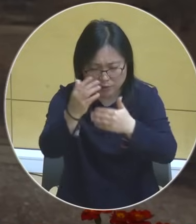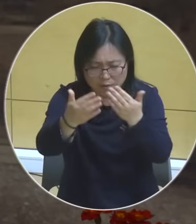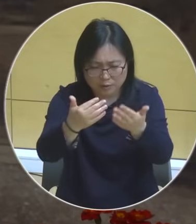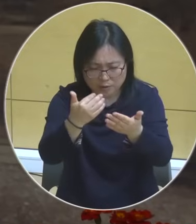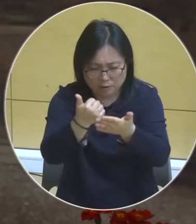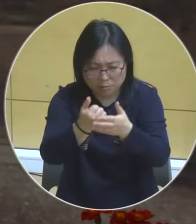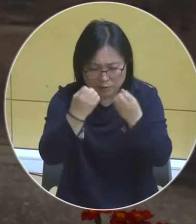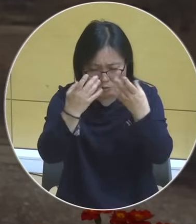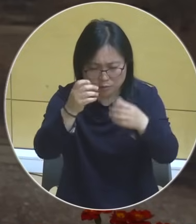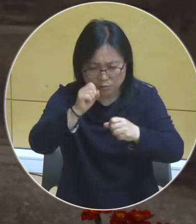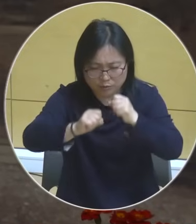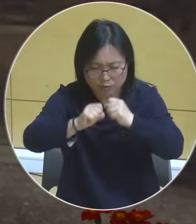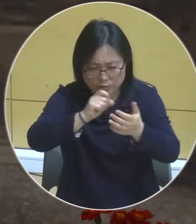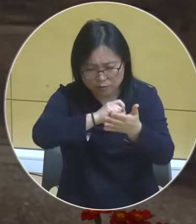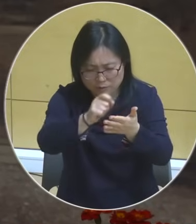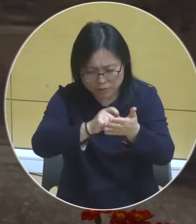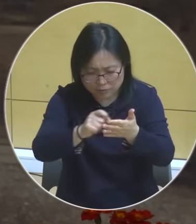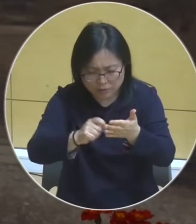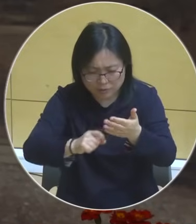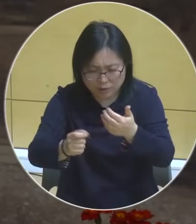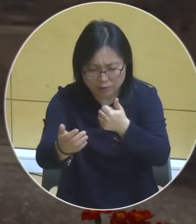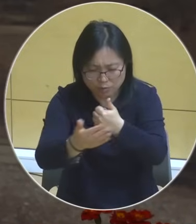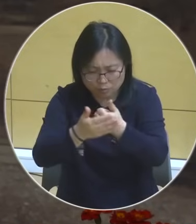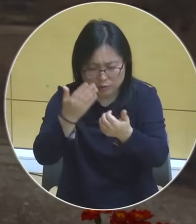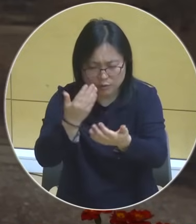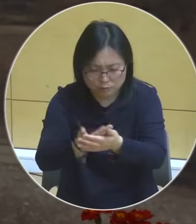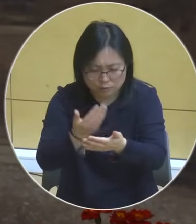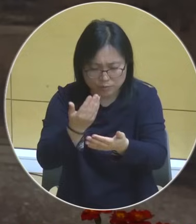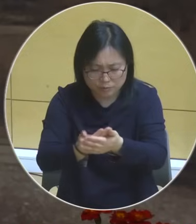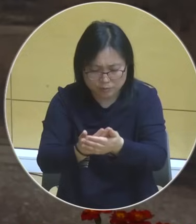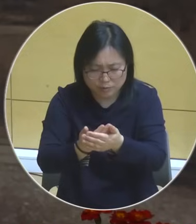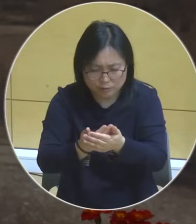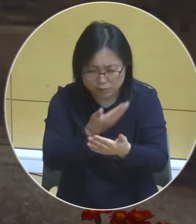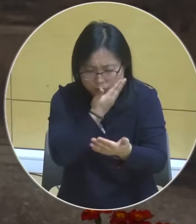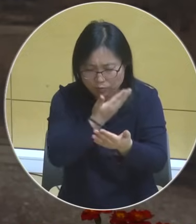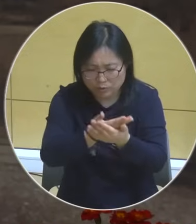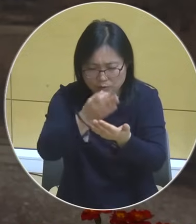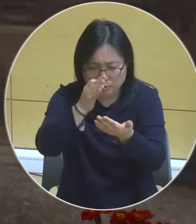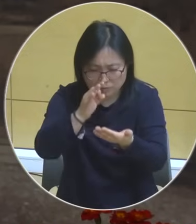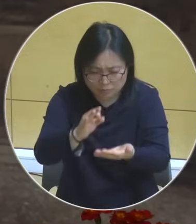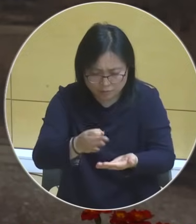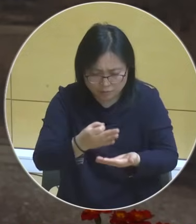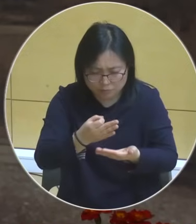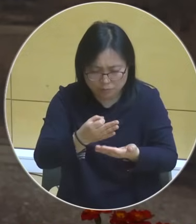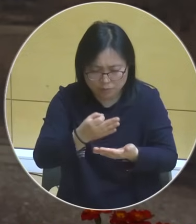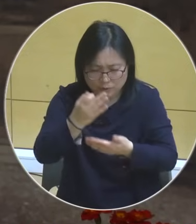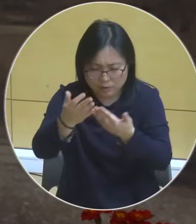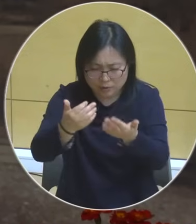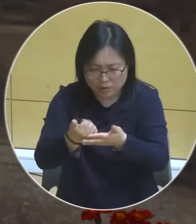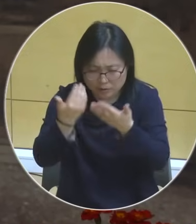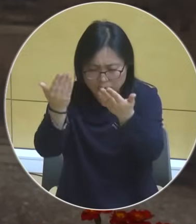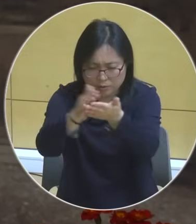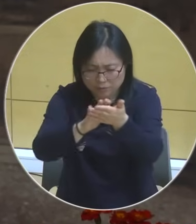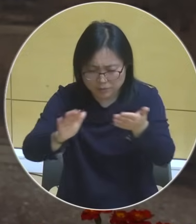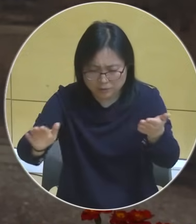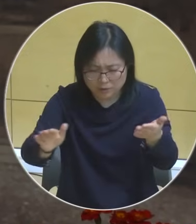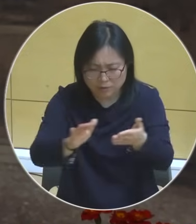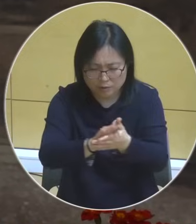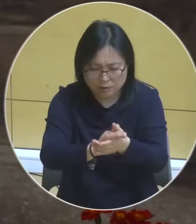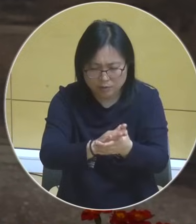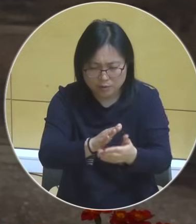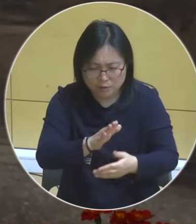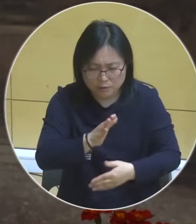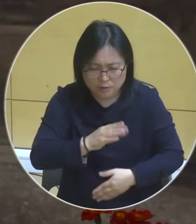주님의 역사를 써가기에 부족함이 없도록 도와주시옵소서. 귀한 물질을 하나님 앞에 예물로 올려드립니다.